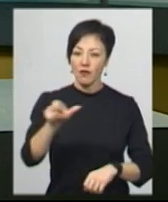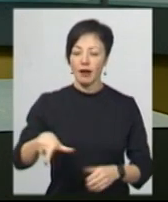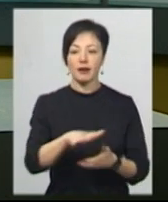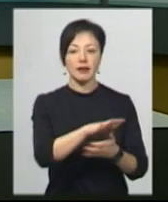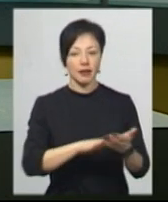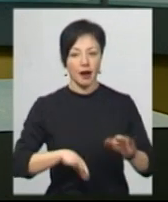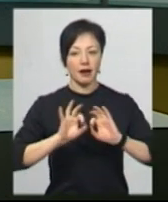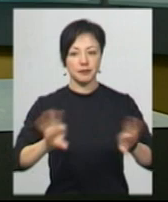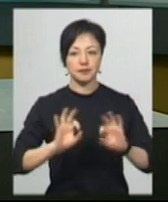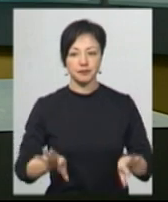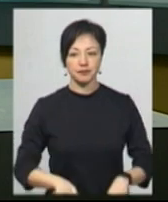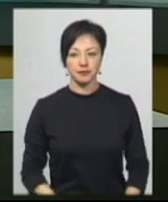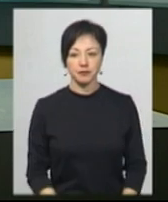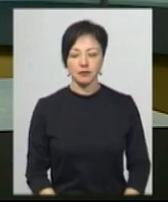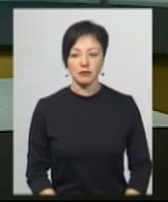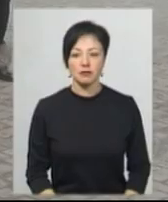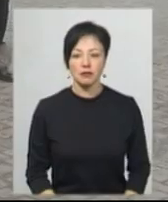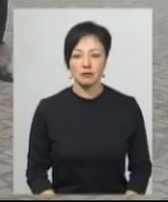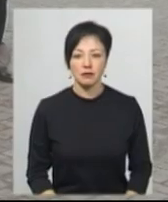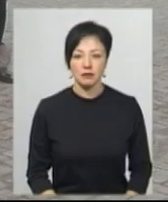сюжеті Анастасії Збродової.